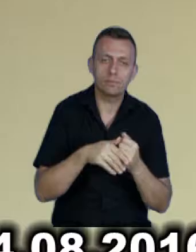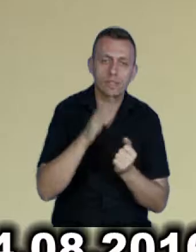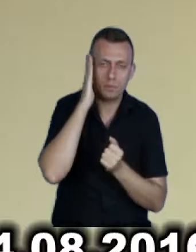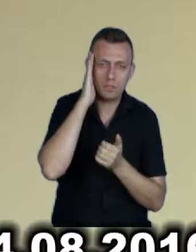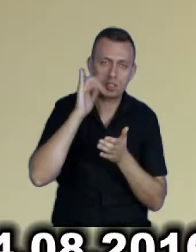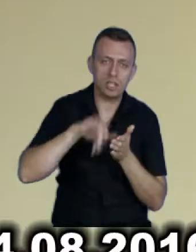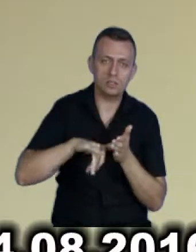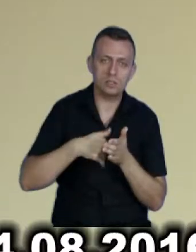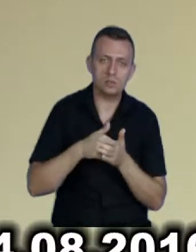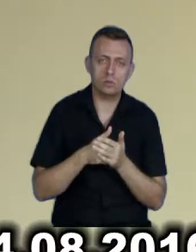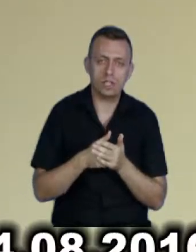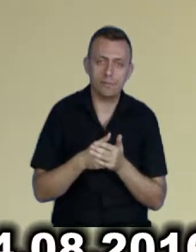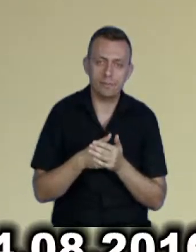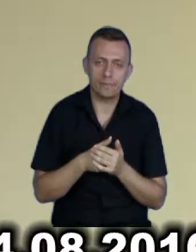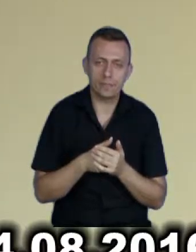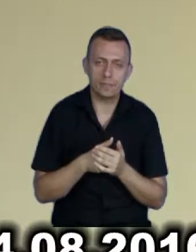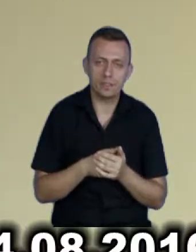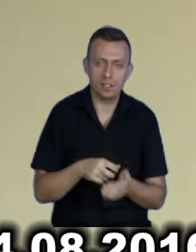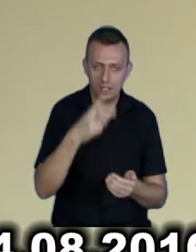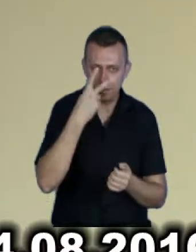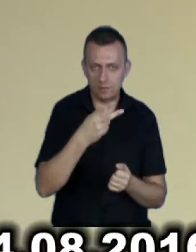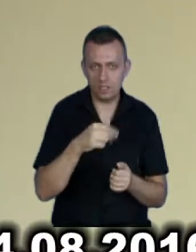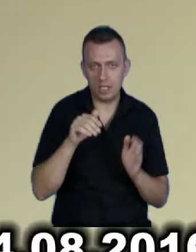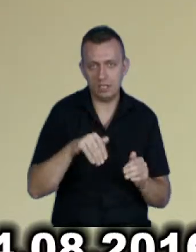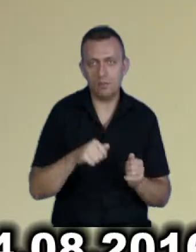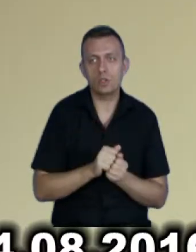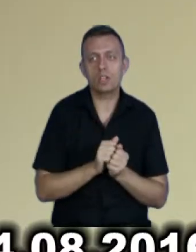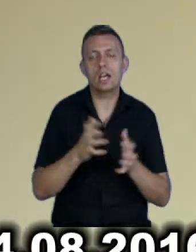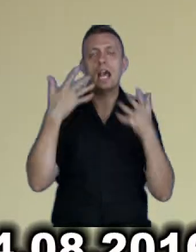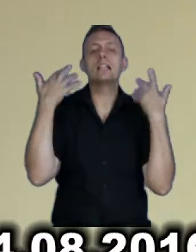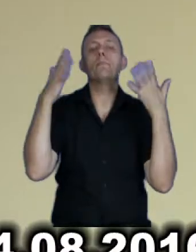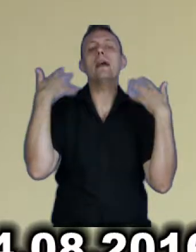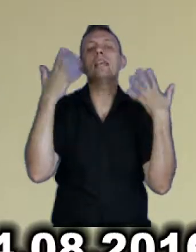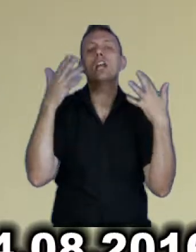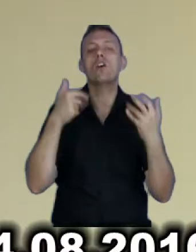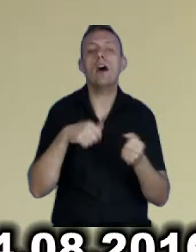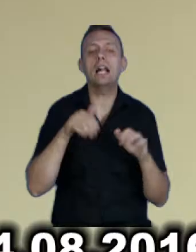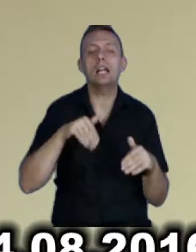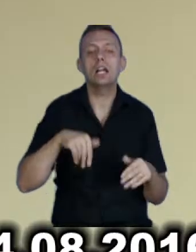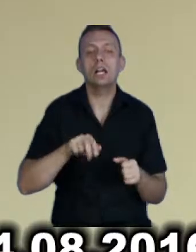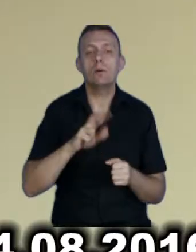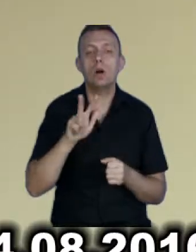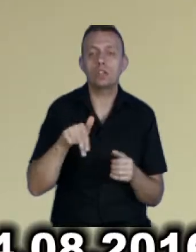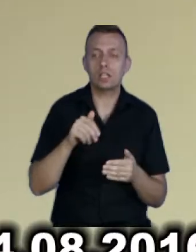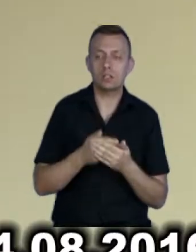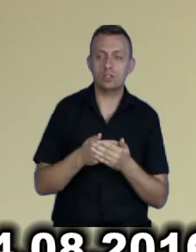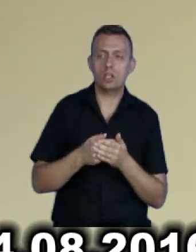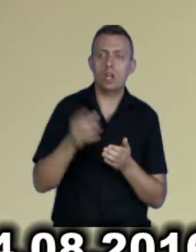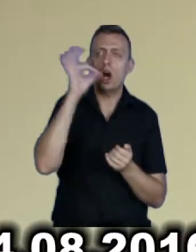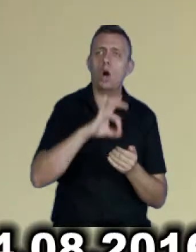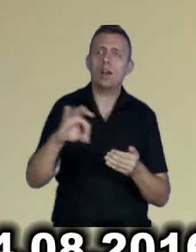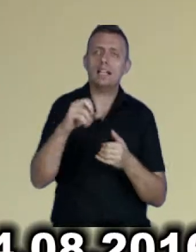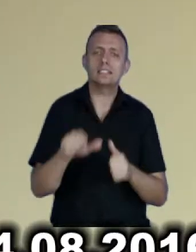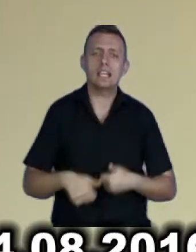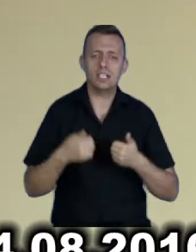W piątek ostatecznie z kutnowskiego pejzażu zniknie reszta dawnej kotłowni szpitala. Komin kotłowni ma w